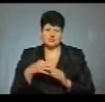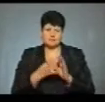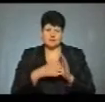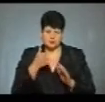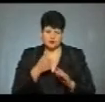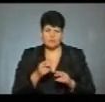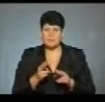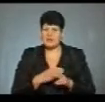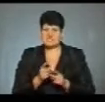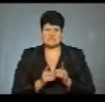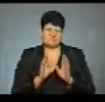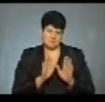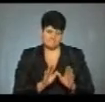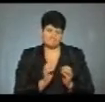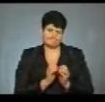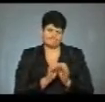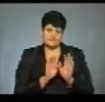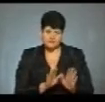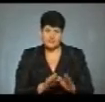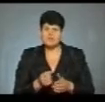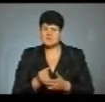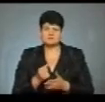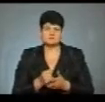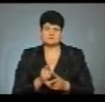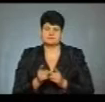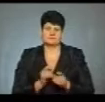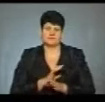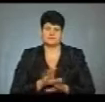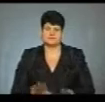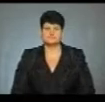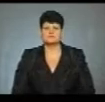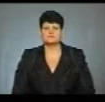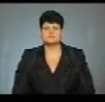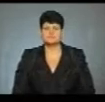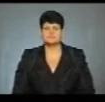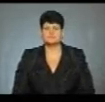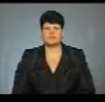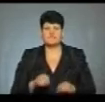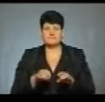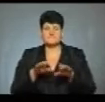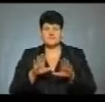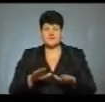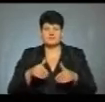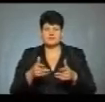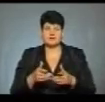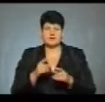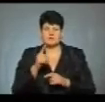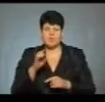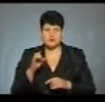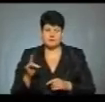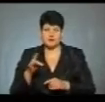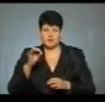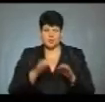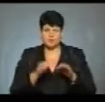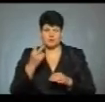нього без змін. Ухвала остаточного оскарження не підлягає. Нагадаю, вирок обвинуваченим оголосив Зборівський райсуд